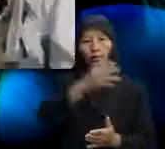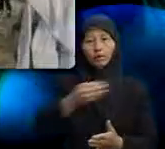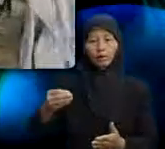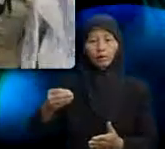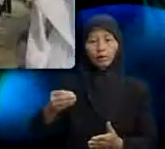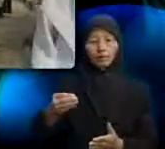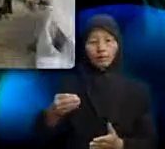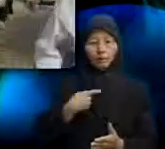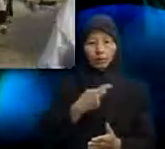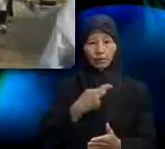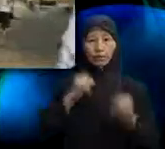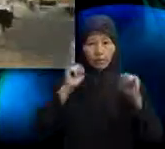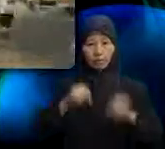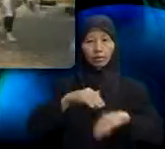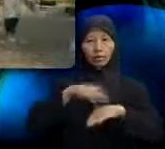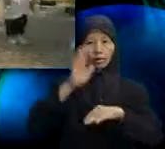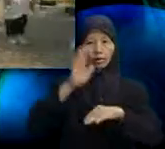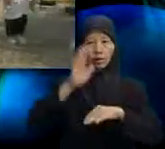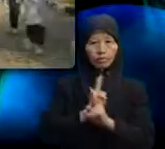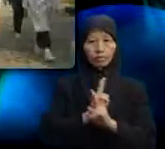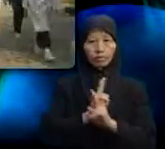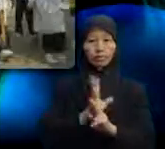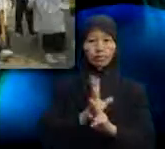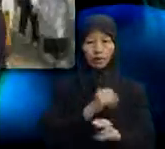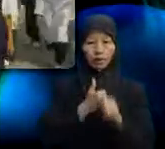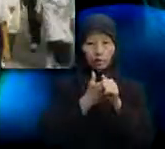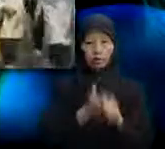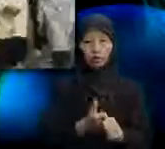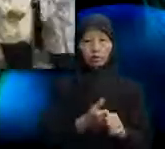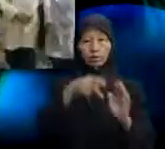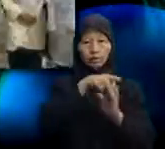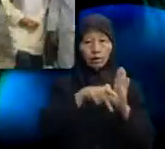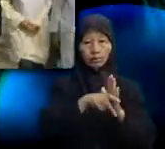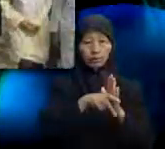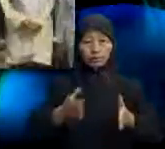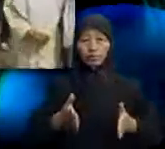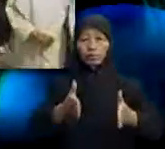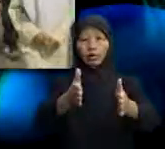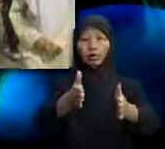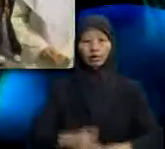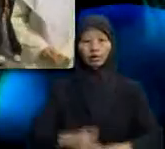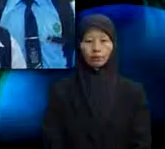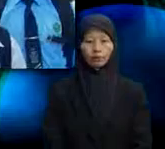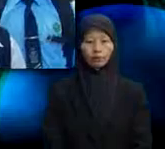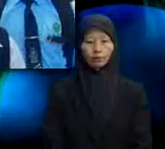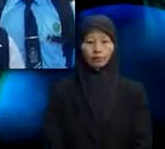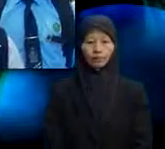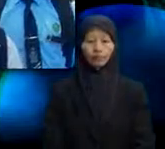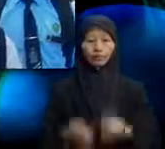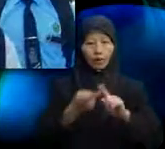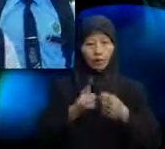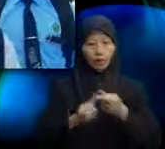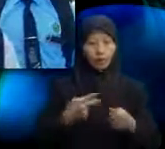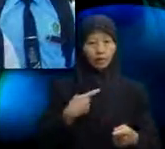tak langsung, kita akan lebih berhati-hati dan mematuhi peraturan jalan raya.